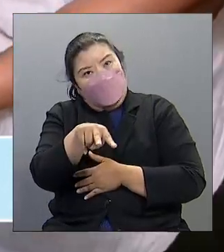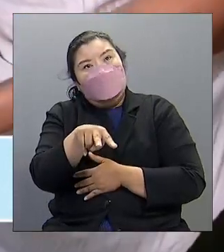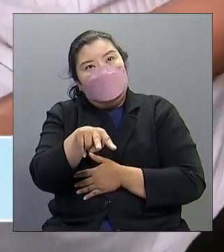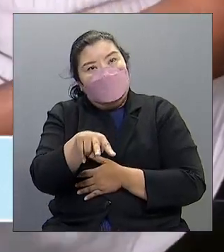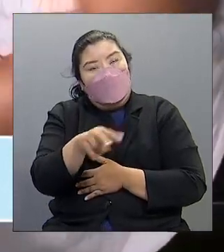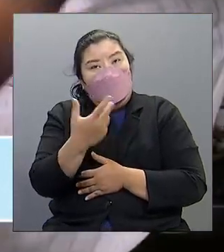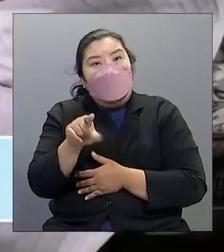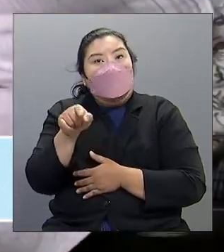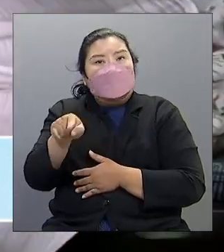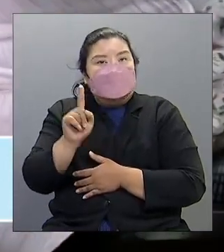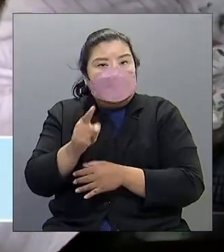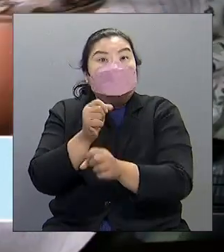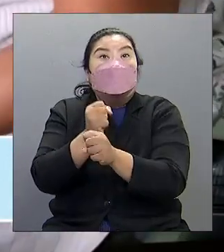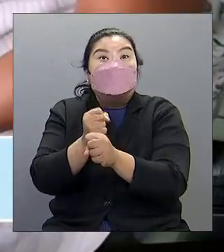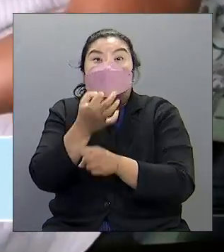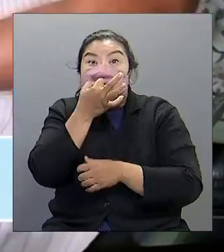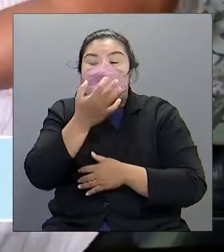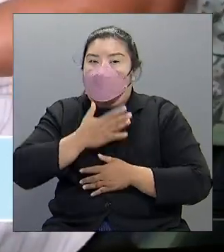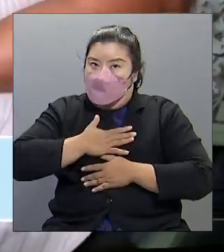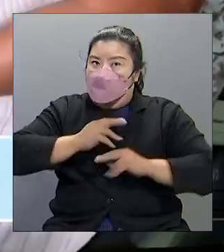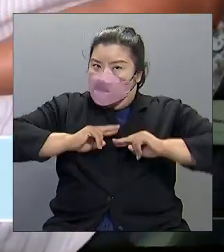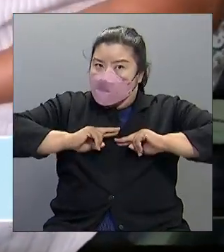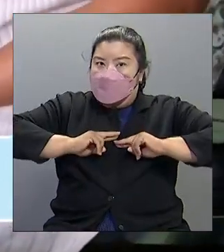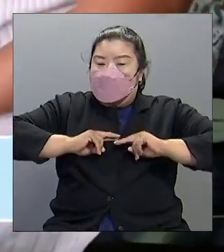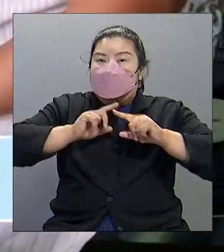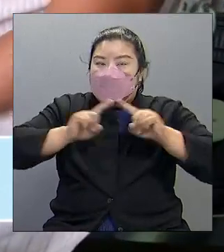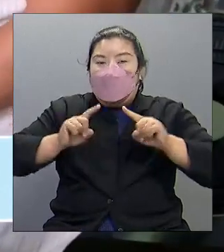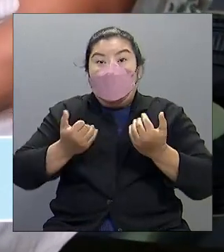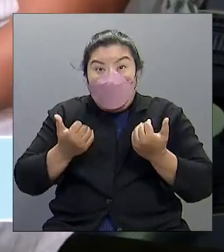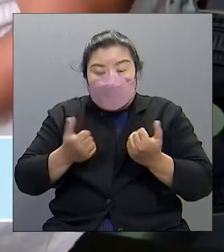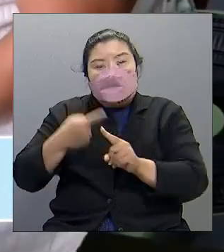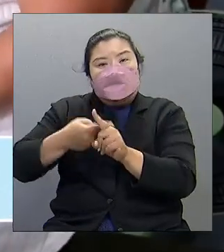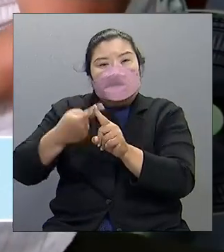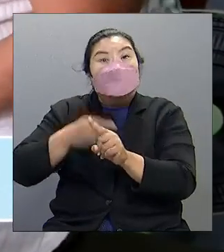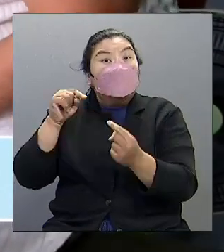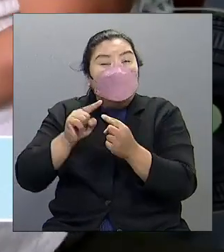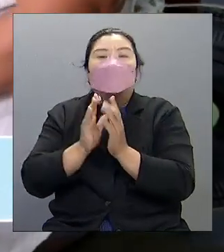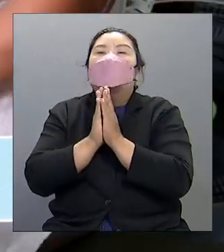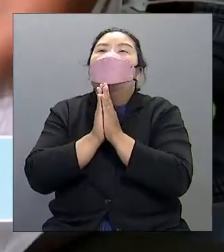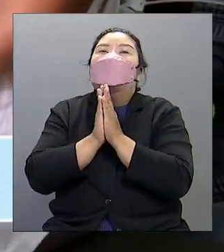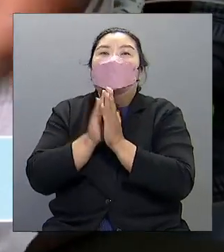ๆประกอบอาทิศธnantsกิจส่วนตัวค่ะแต่มเปชวพิเศษพระเทศศก Shan rum pedal